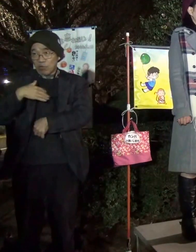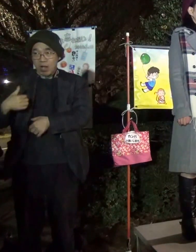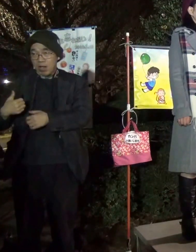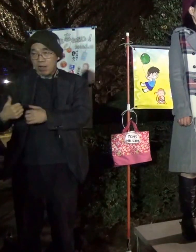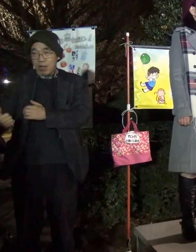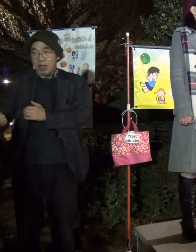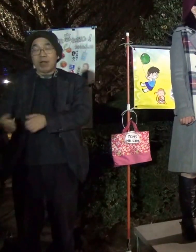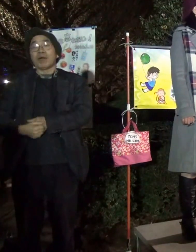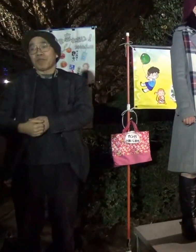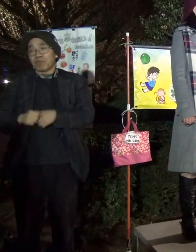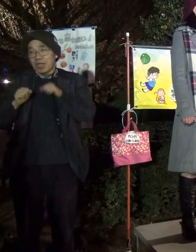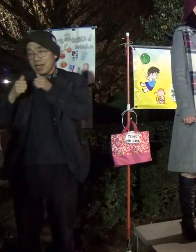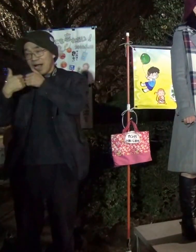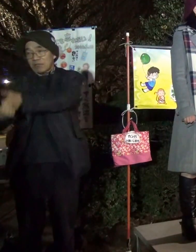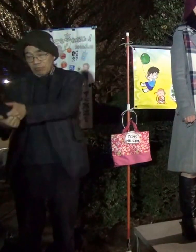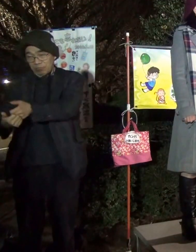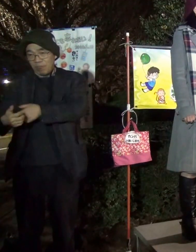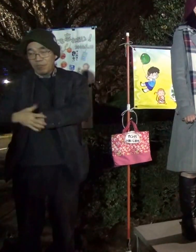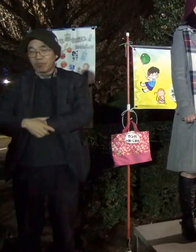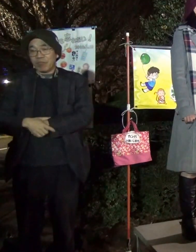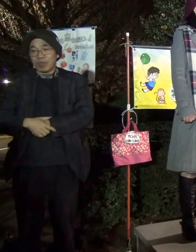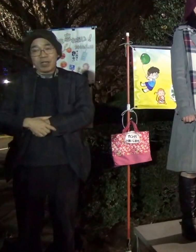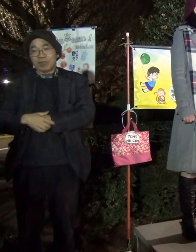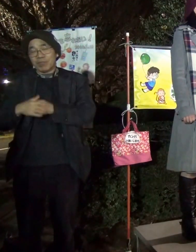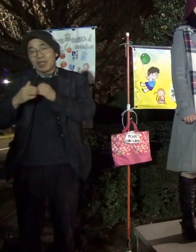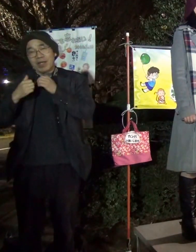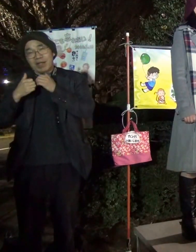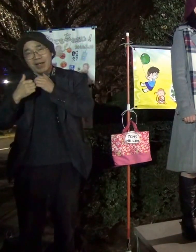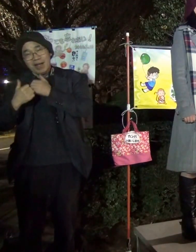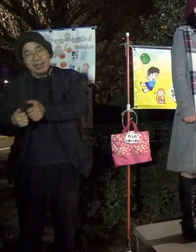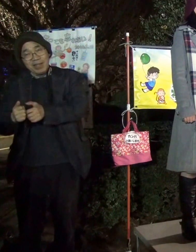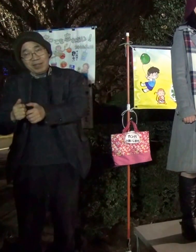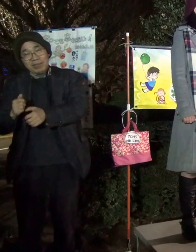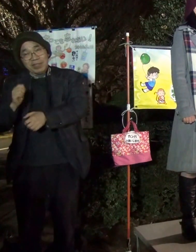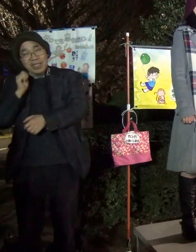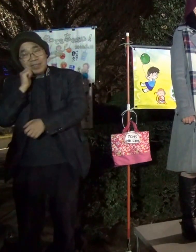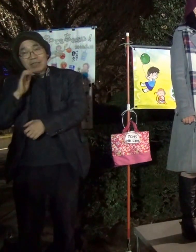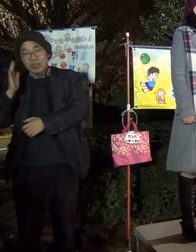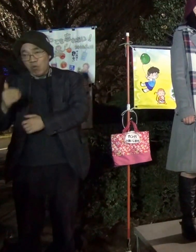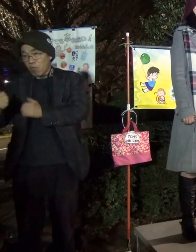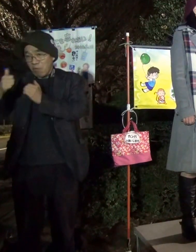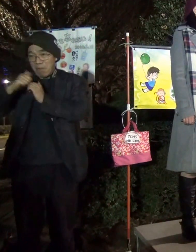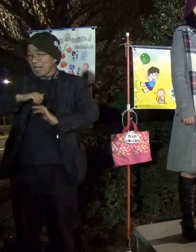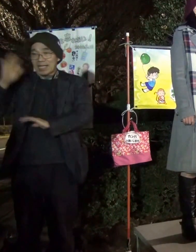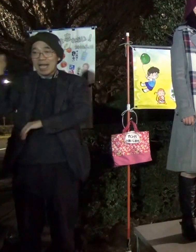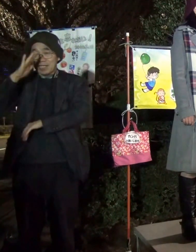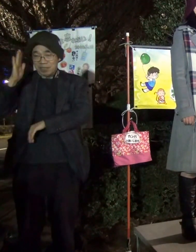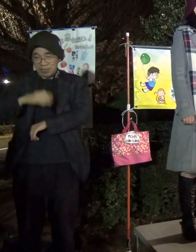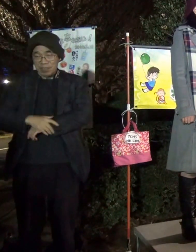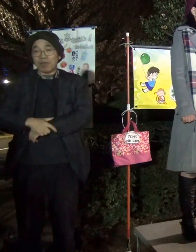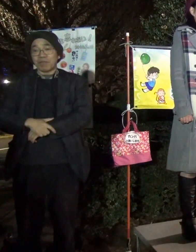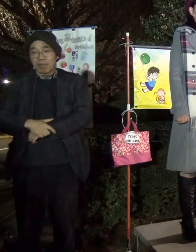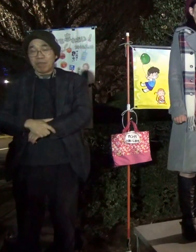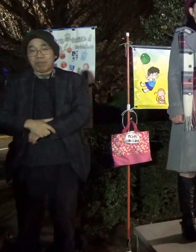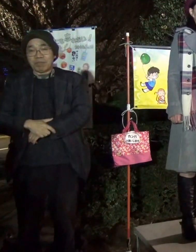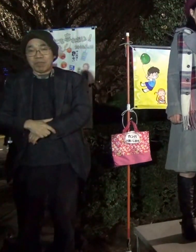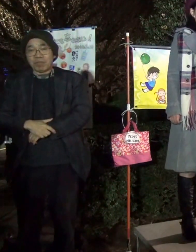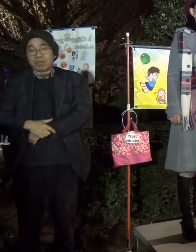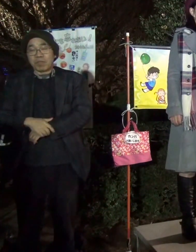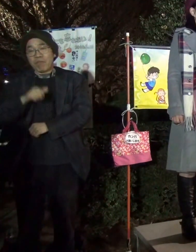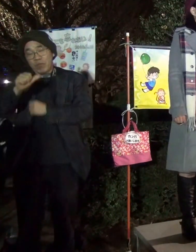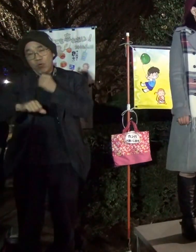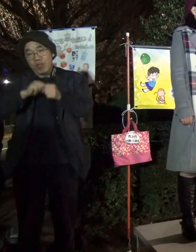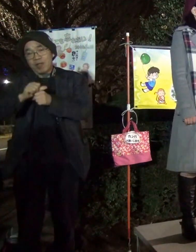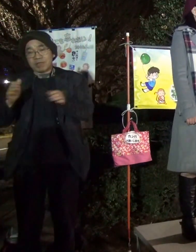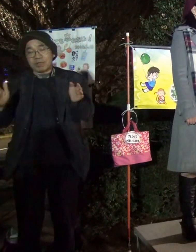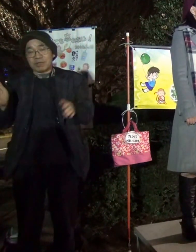しょ、うん、 あるある。 勝たないかもしれないけど、いやいや勝たなくても俺ら負けねえもんっていう、うん、僕ねずっともうこの5年ぐらいずっと